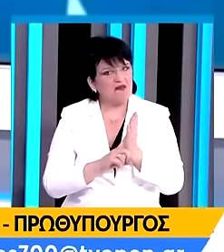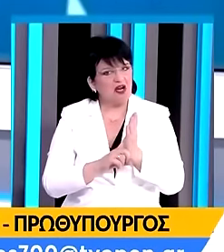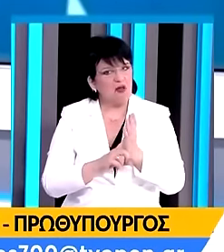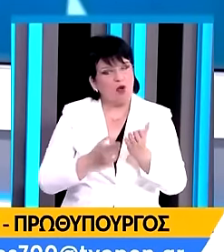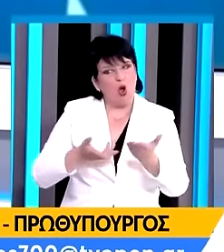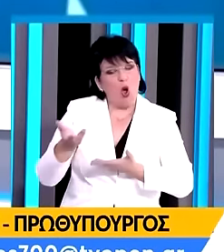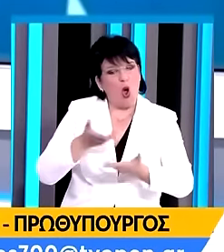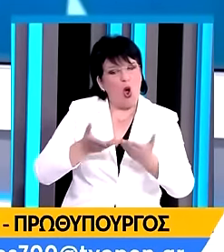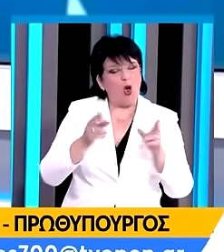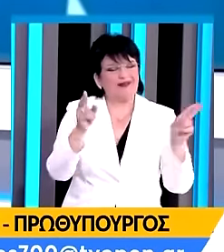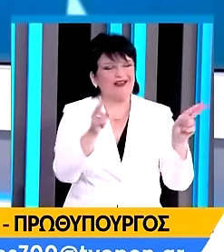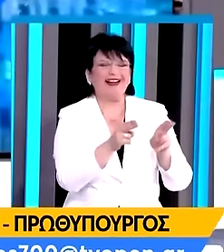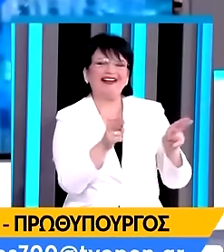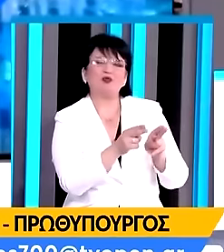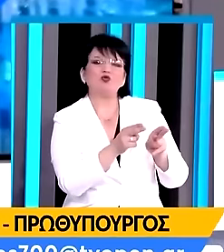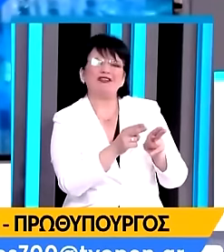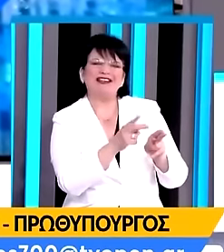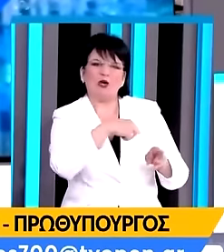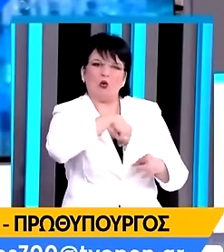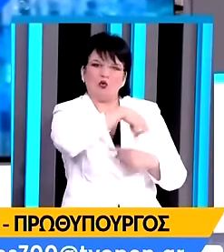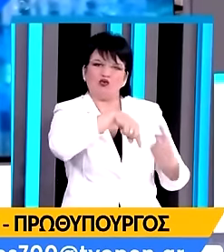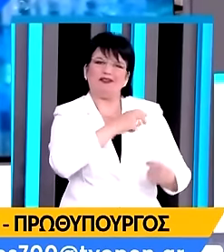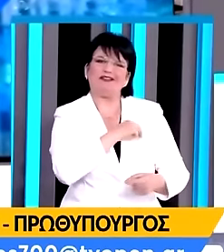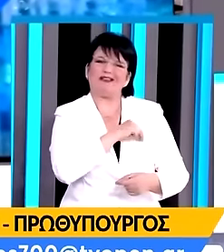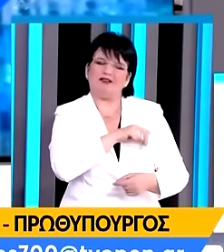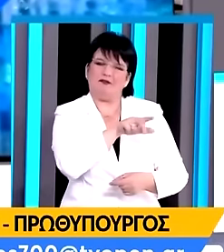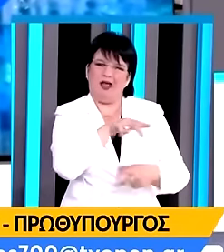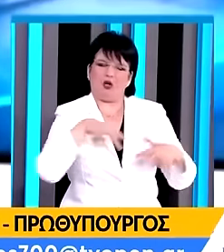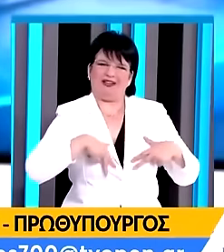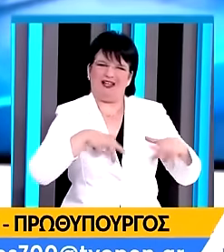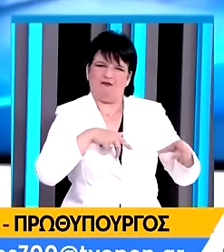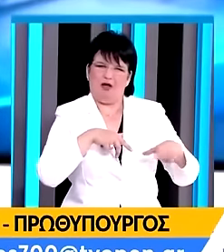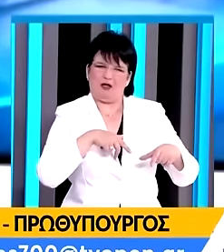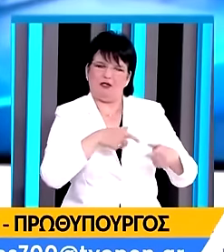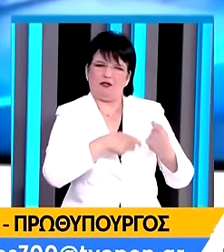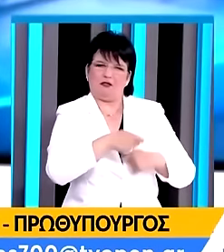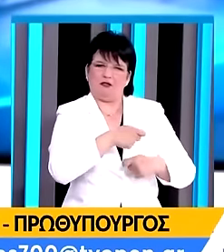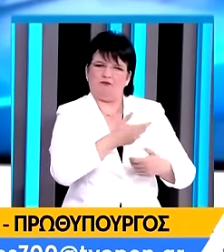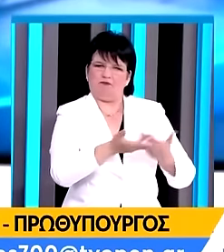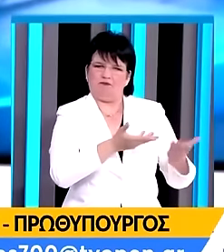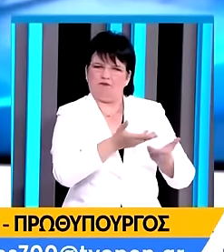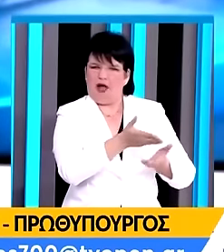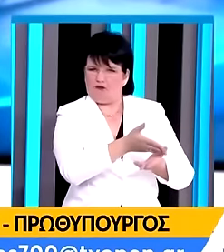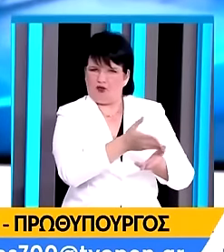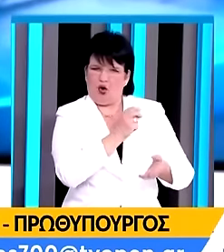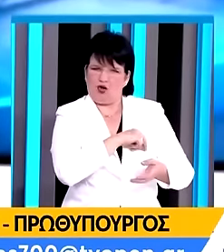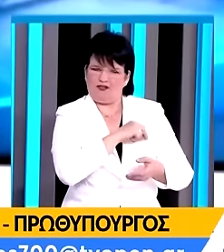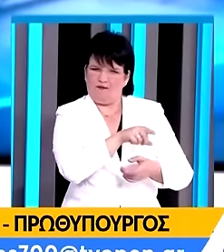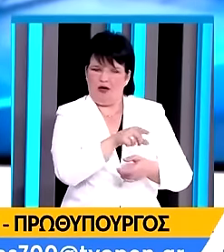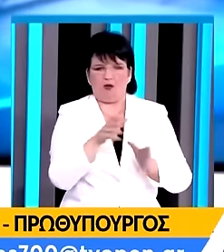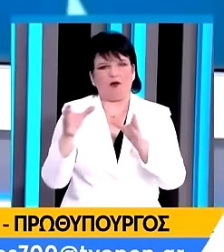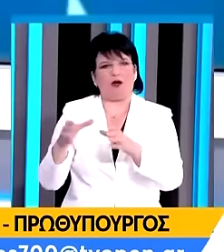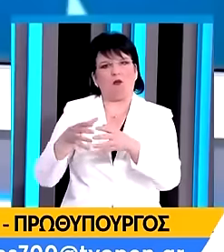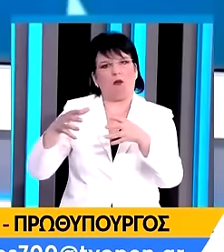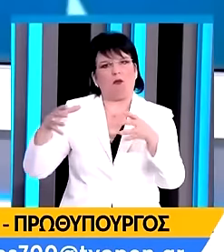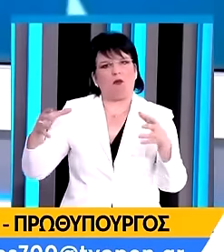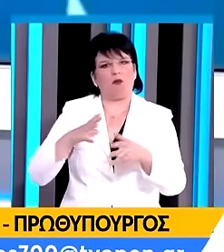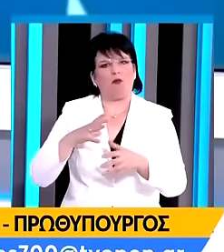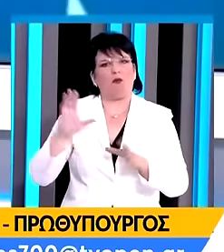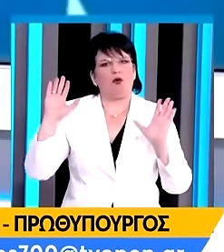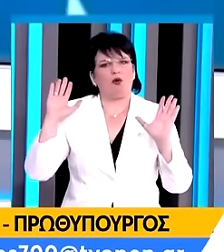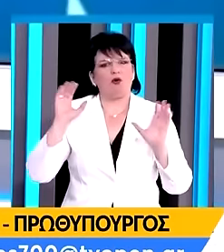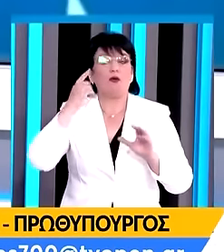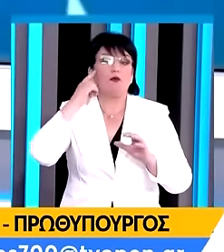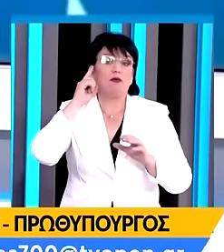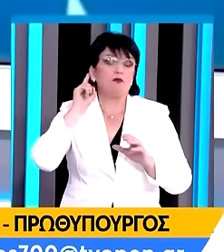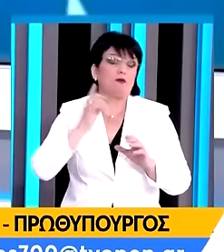εξυπηρετείται ολιγοπόλια. Ναι. Υπηρετείται τα συμφέροντα, τα επιχειρηματικά συμφέροντα. Εκλογικό κόστος θα έχει αυτό το πράγμα, θεωρείτε? Το φοβάστε? Δεν το ξέρω, αλλά από τη στιγμή που οι